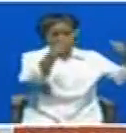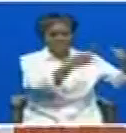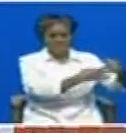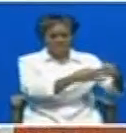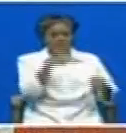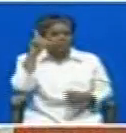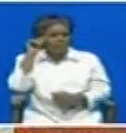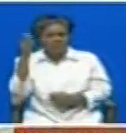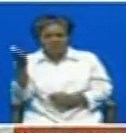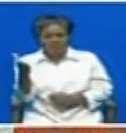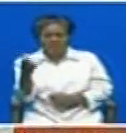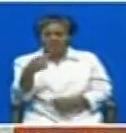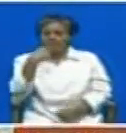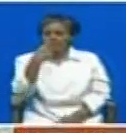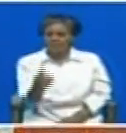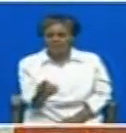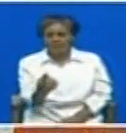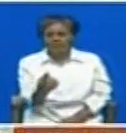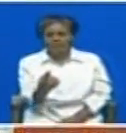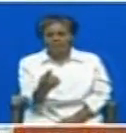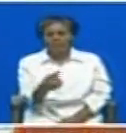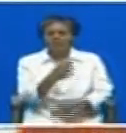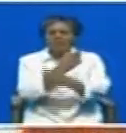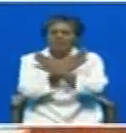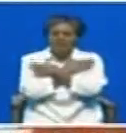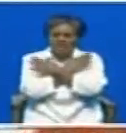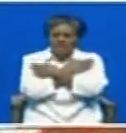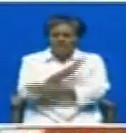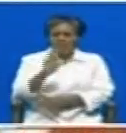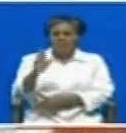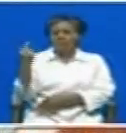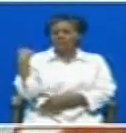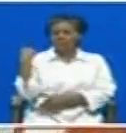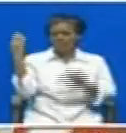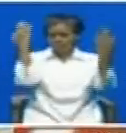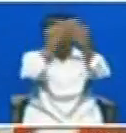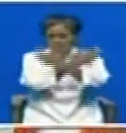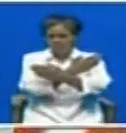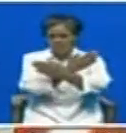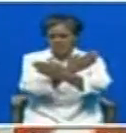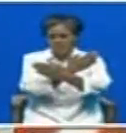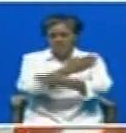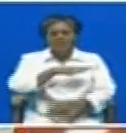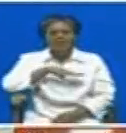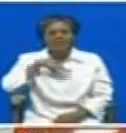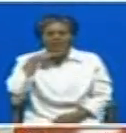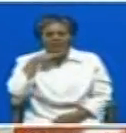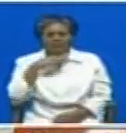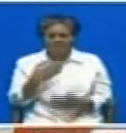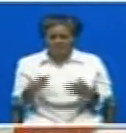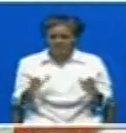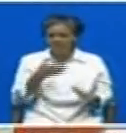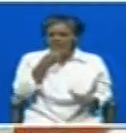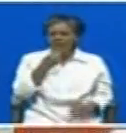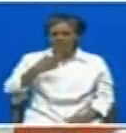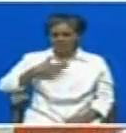MB akaambiwa Rafiki yako Jana usiku alifariki Baba